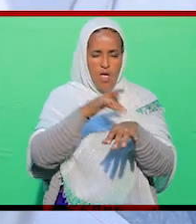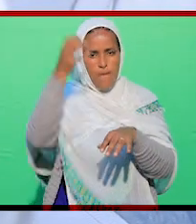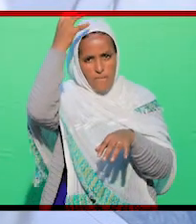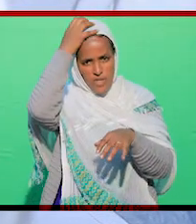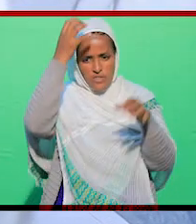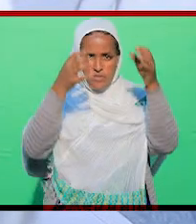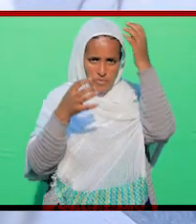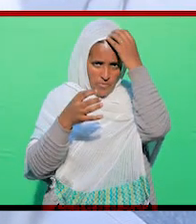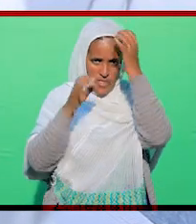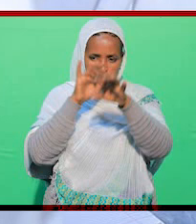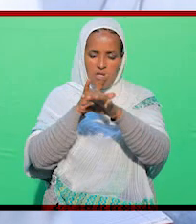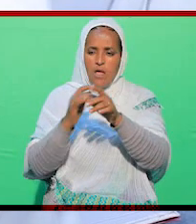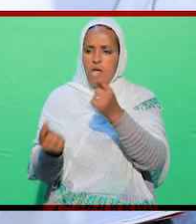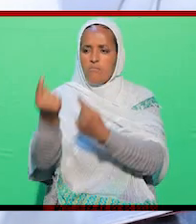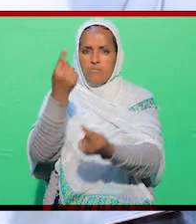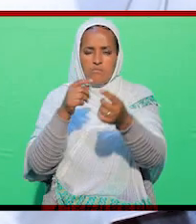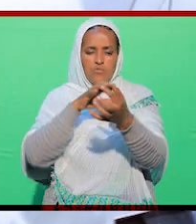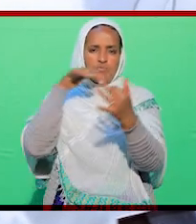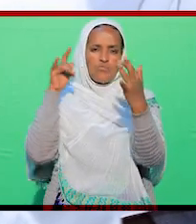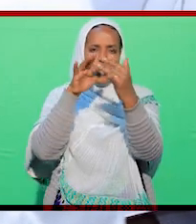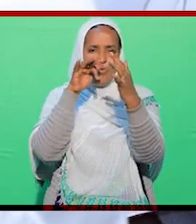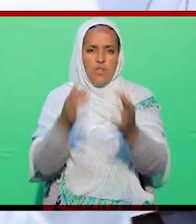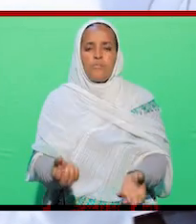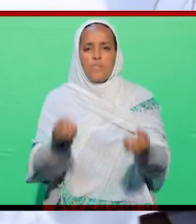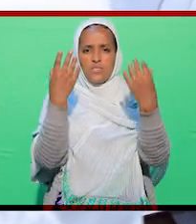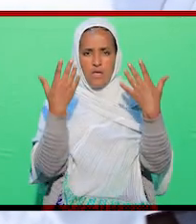እንደሚሆን፣ ሰው በሰው ላይ መንግስት በመንግስት ላይ